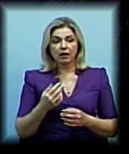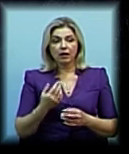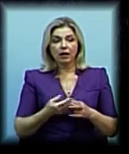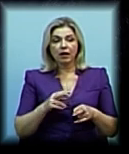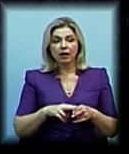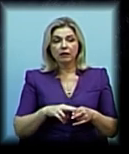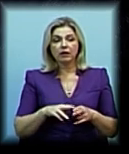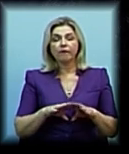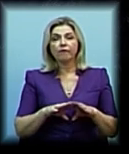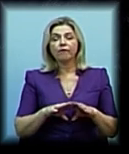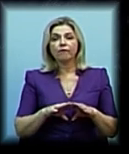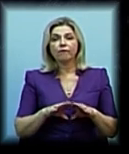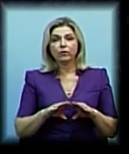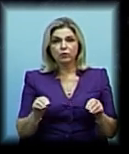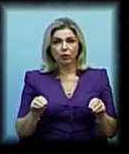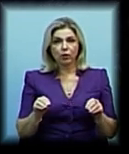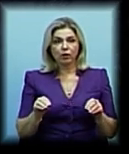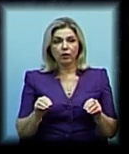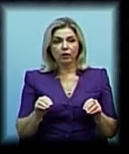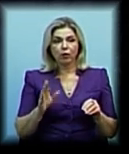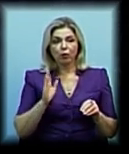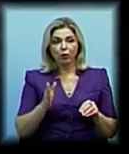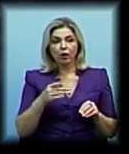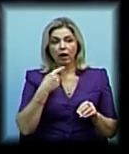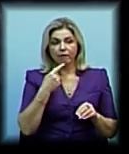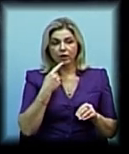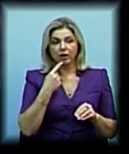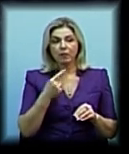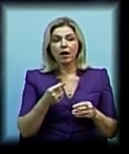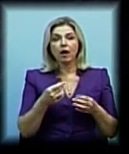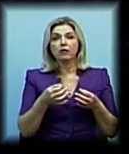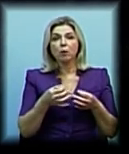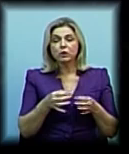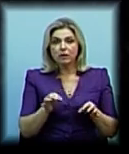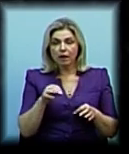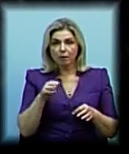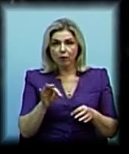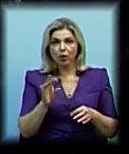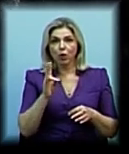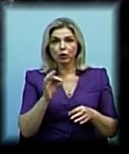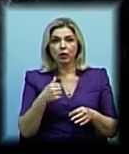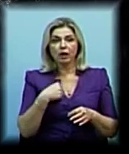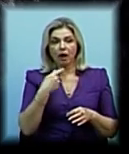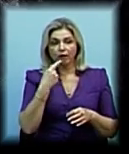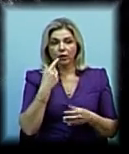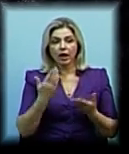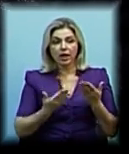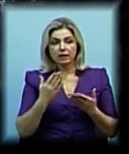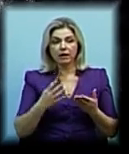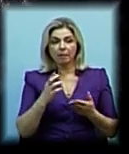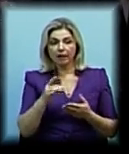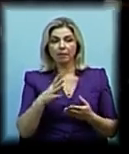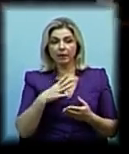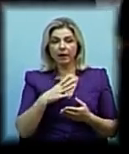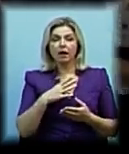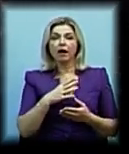вже... Ну, вже, будемо говорити, це допустимо, но я ж говорю, якщо б був порядочний чоловік, можна